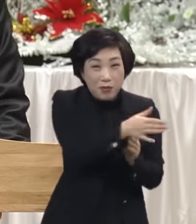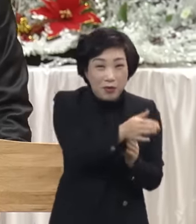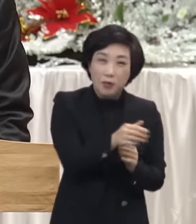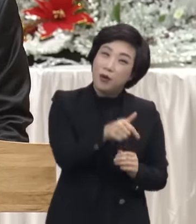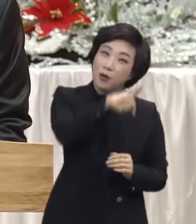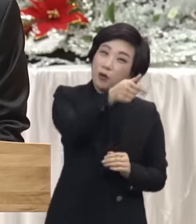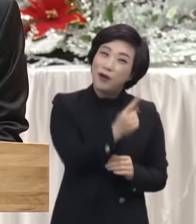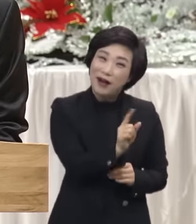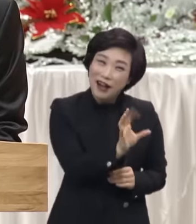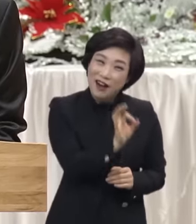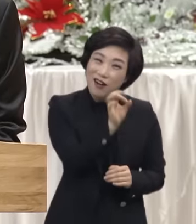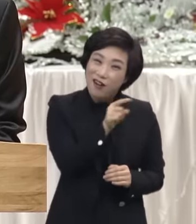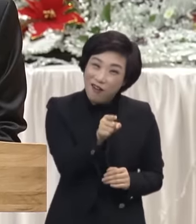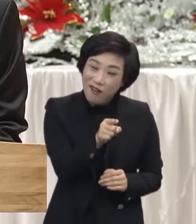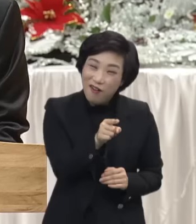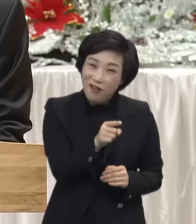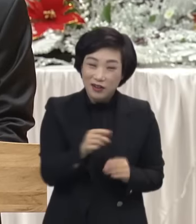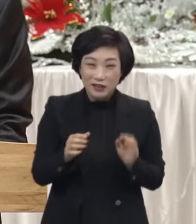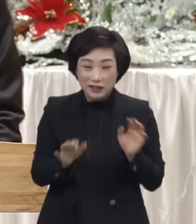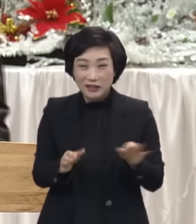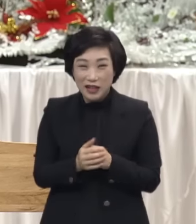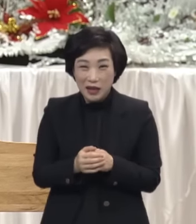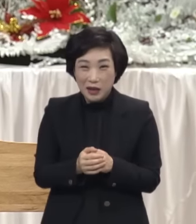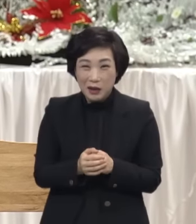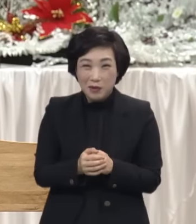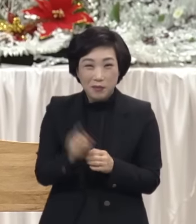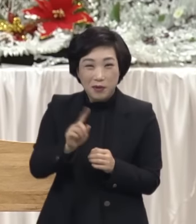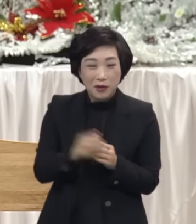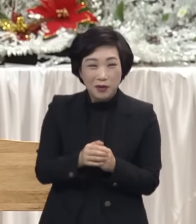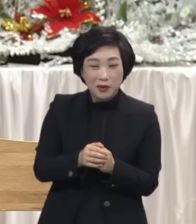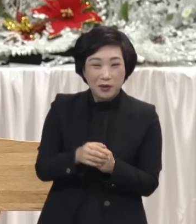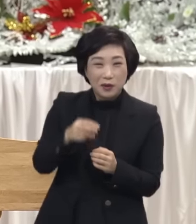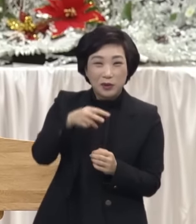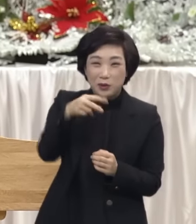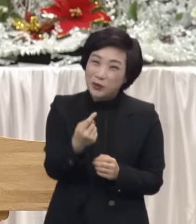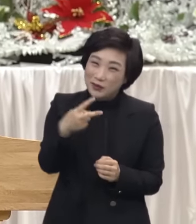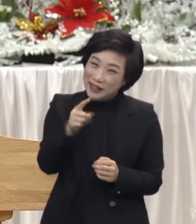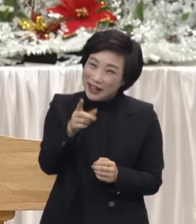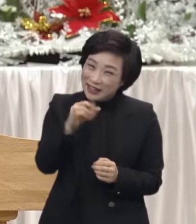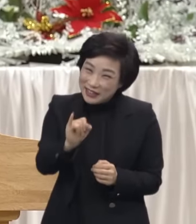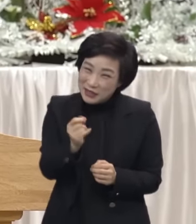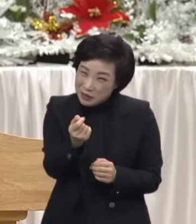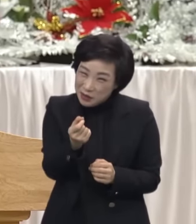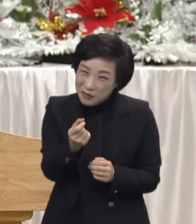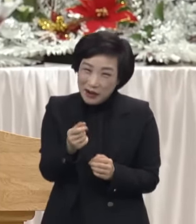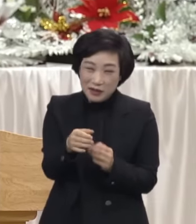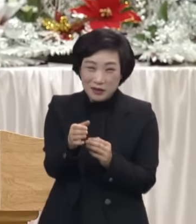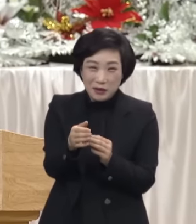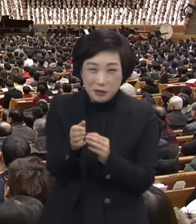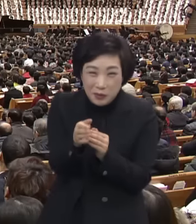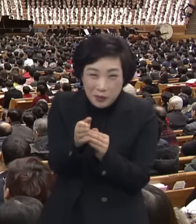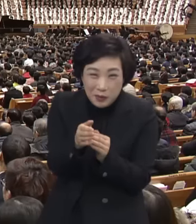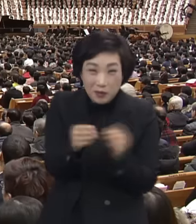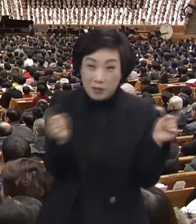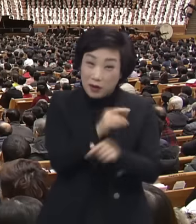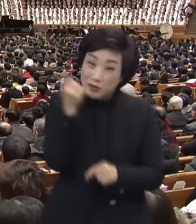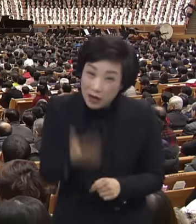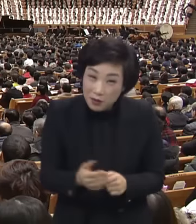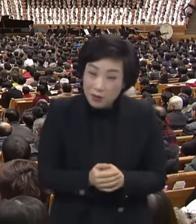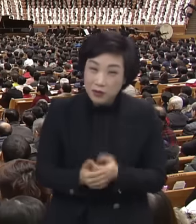고래가 새우 되는 거 봤어요? 새우가 여러분 바닷속에 사는 생태 되는 거 봤어요?